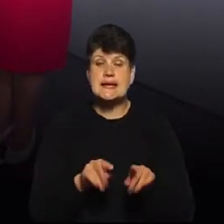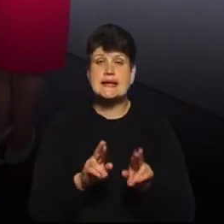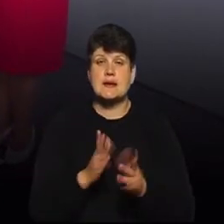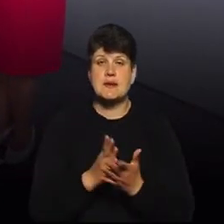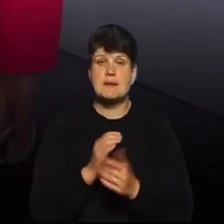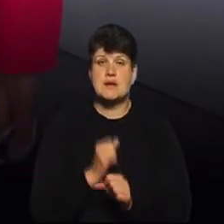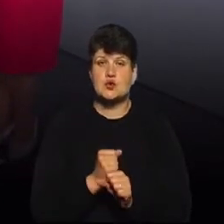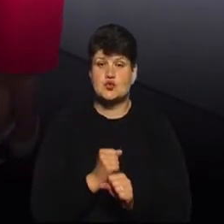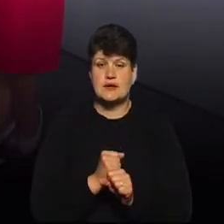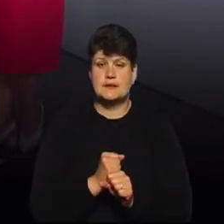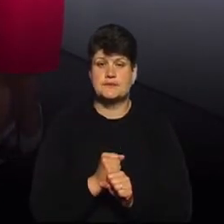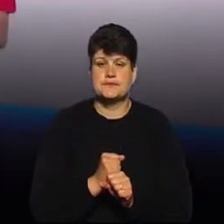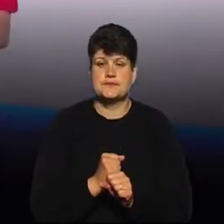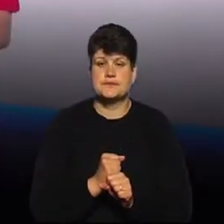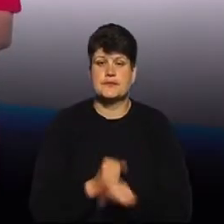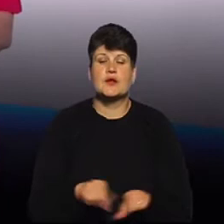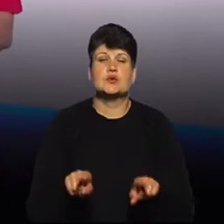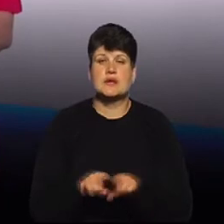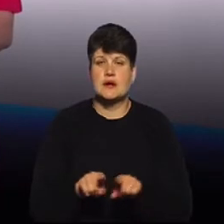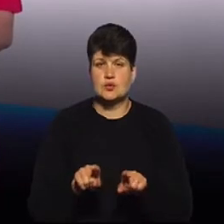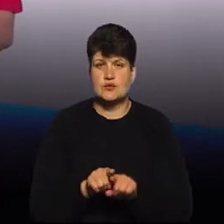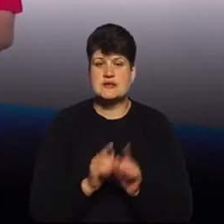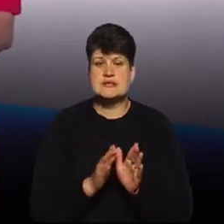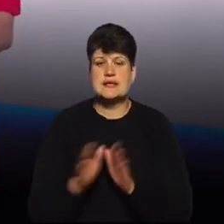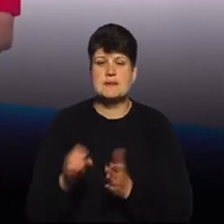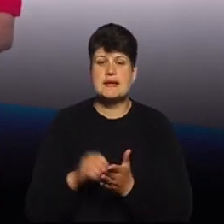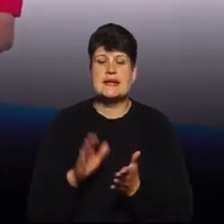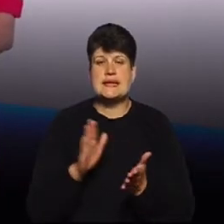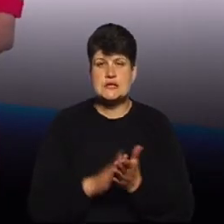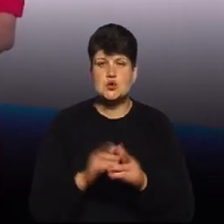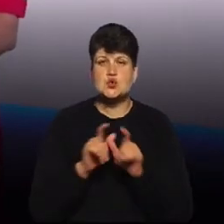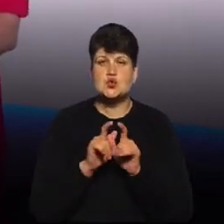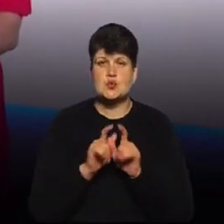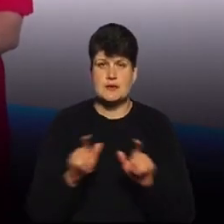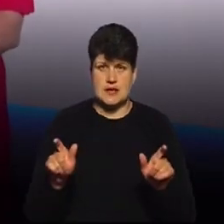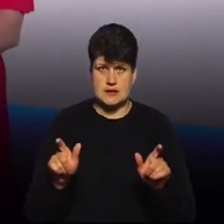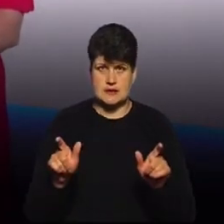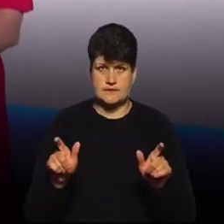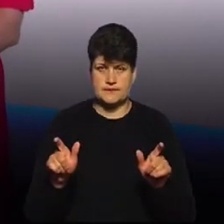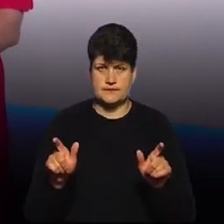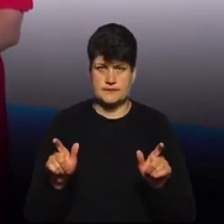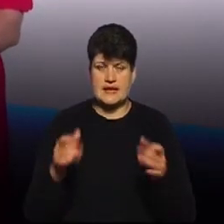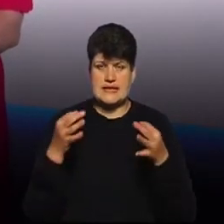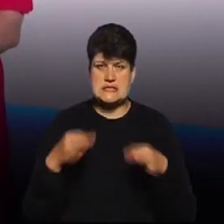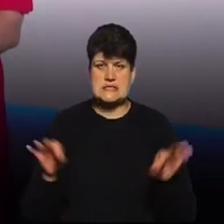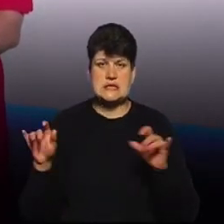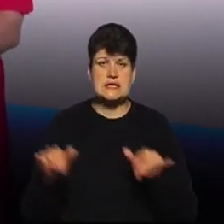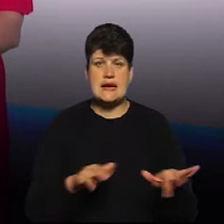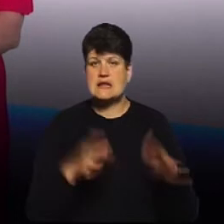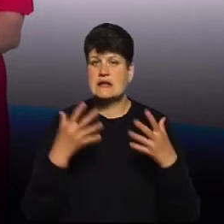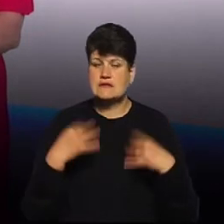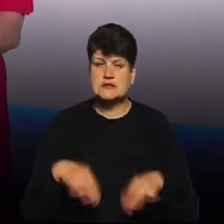що аналогічна система реєстру суб'єктів ліцензійної діяльності вже була. Тобто кожен